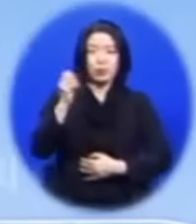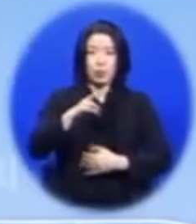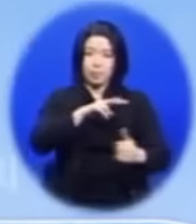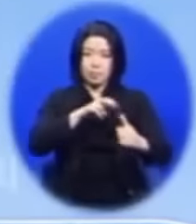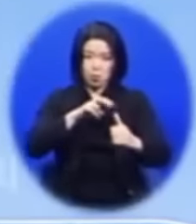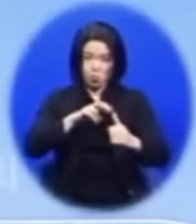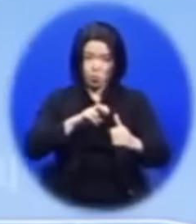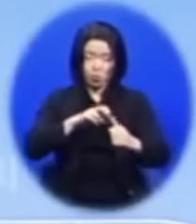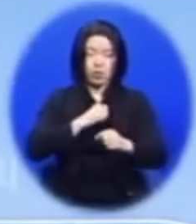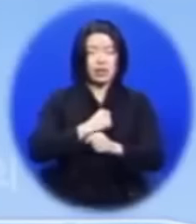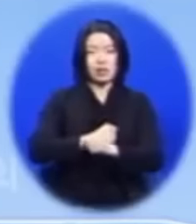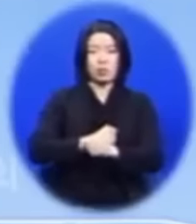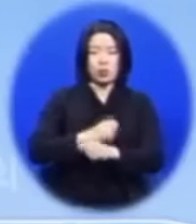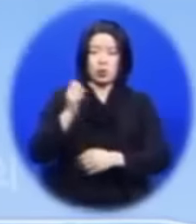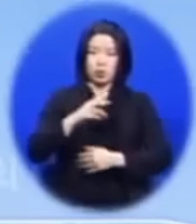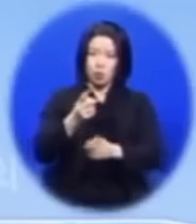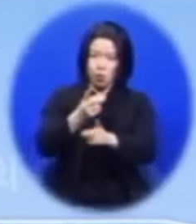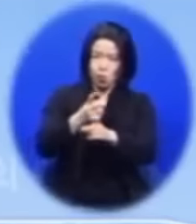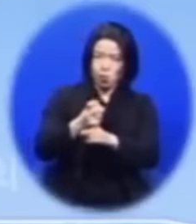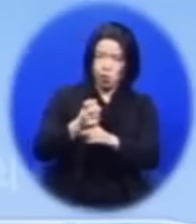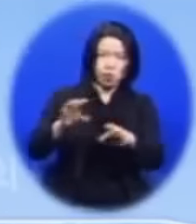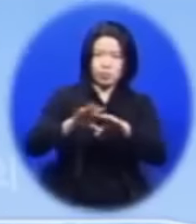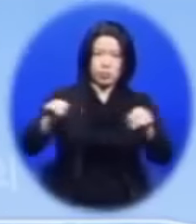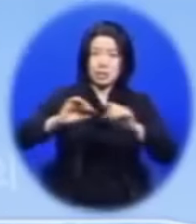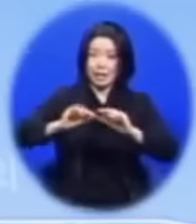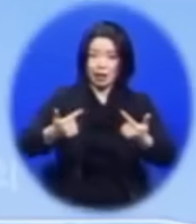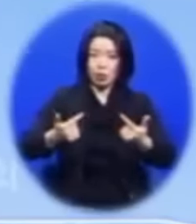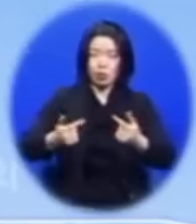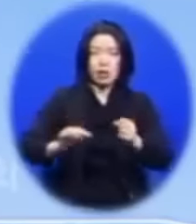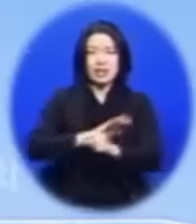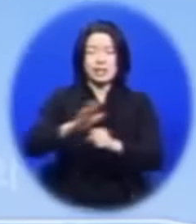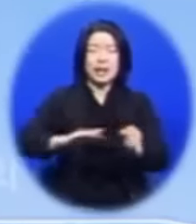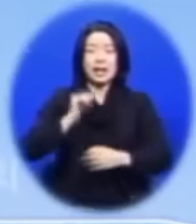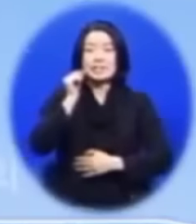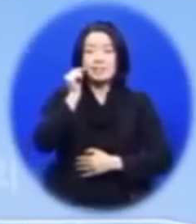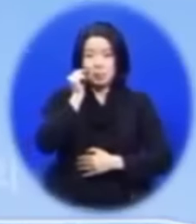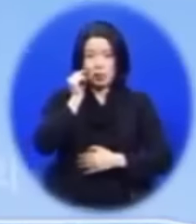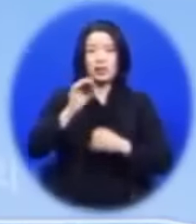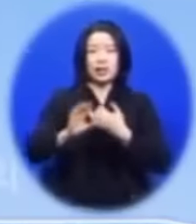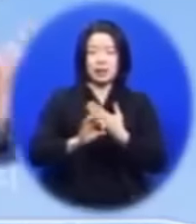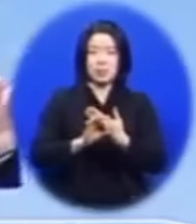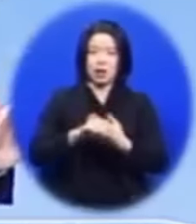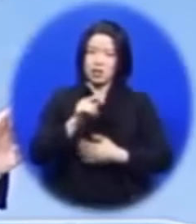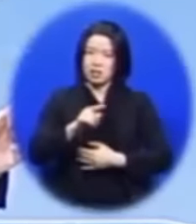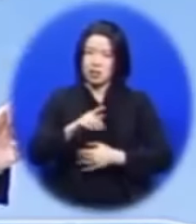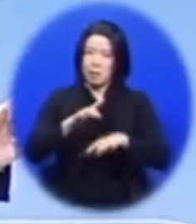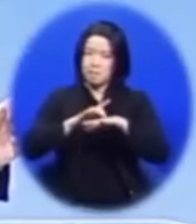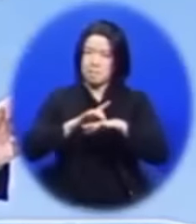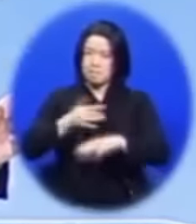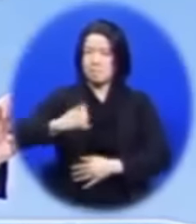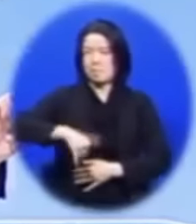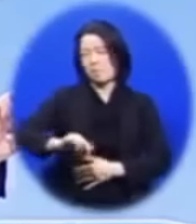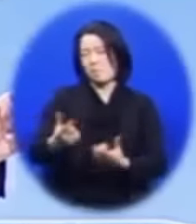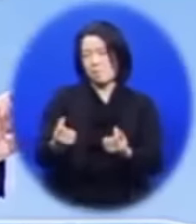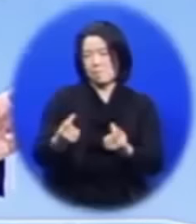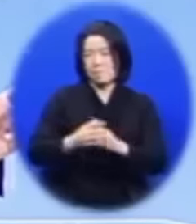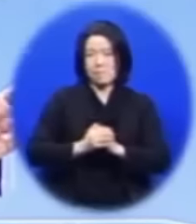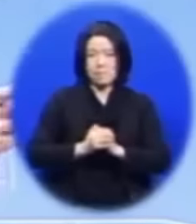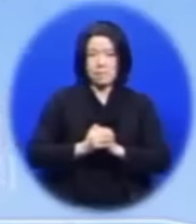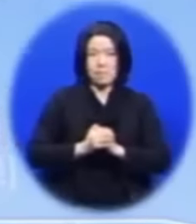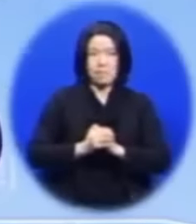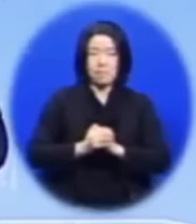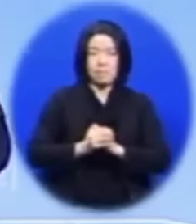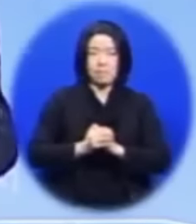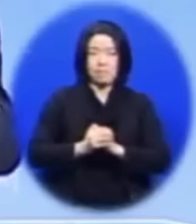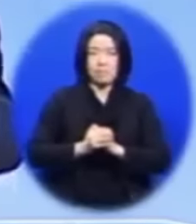미워하고 또 원수를 풀지 않고 사랑하지 못하면 그는 마귀 자녀인 것입니다